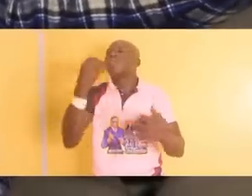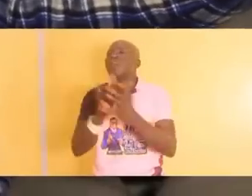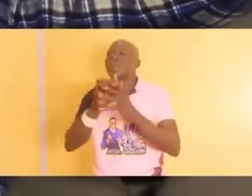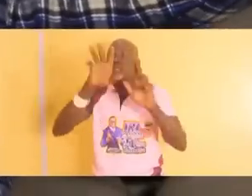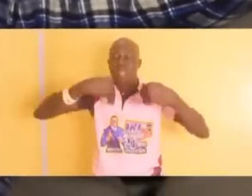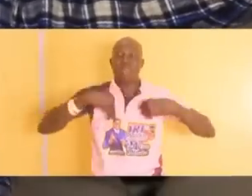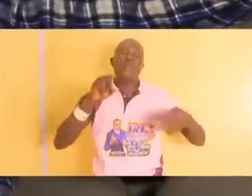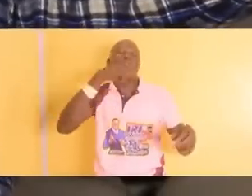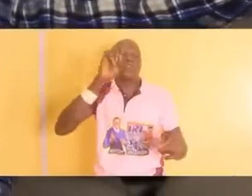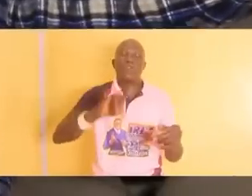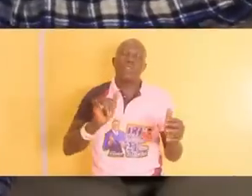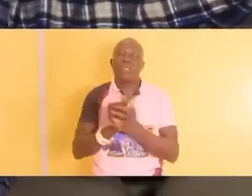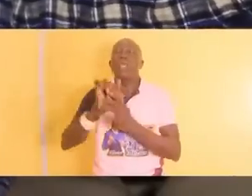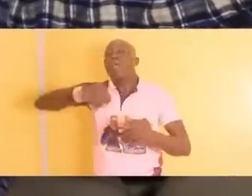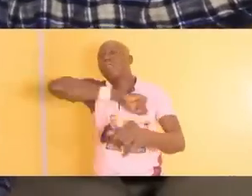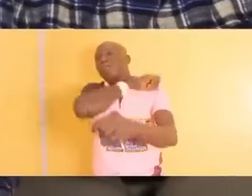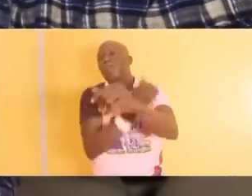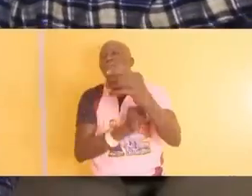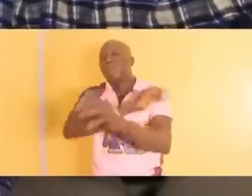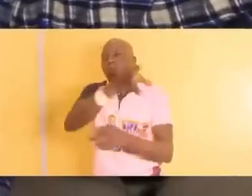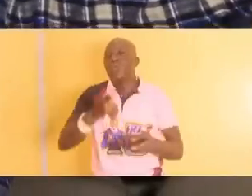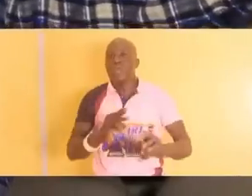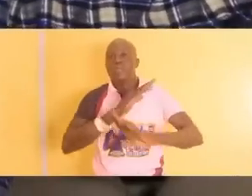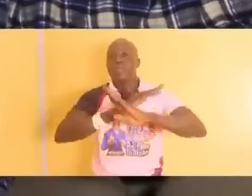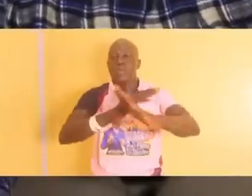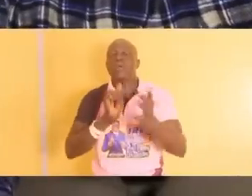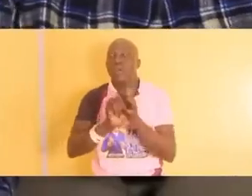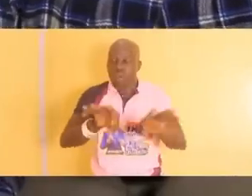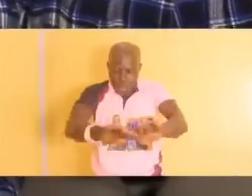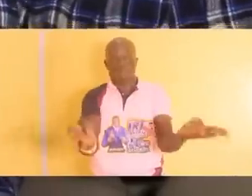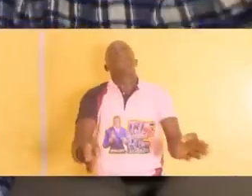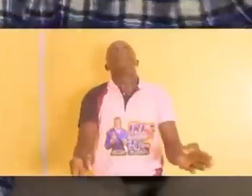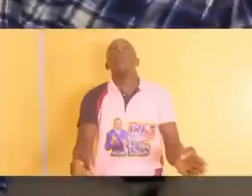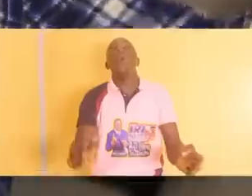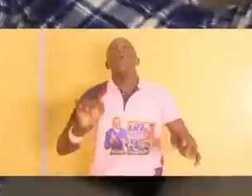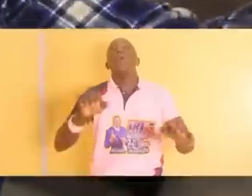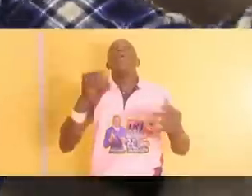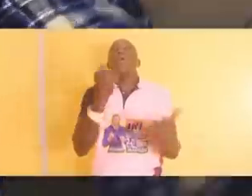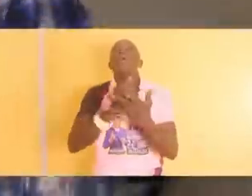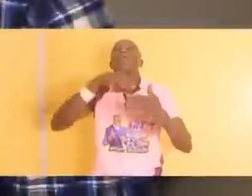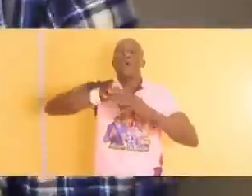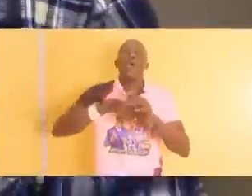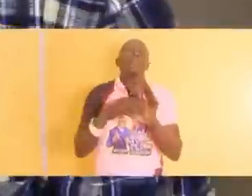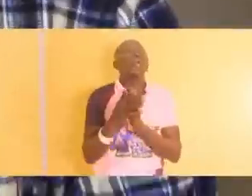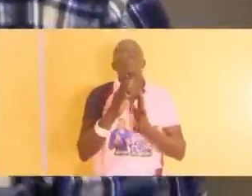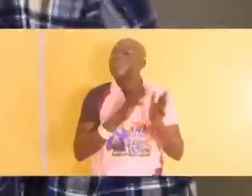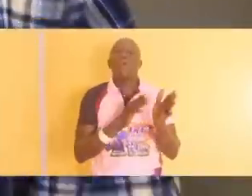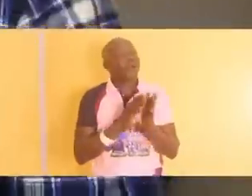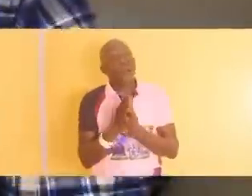àṣẹ lọwọ tó bú ọ̀nà tó dé ẹ má là ó yà dùn á